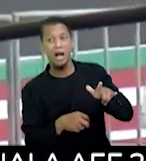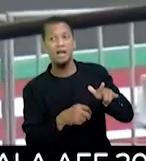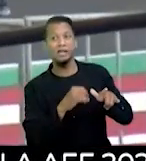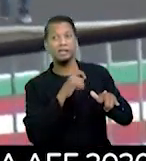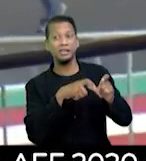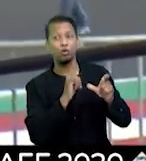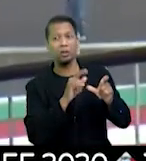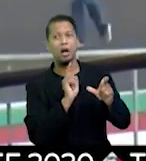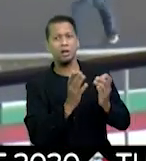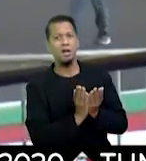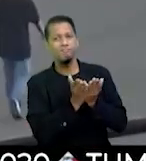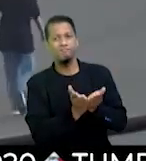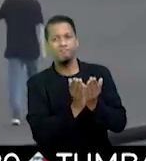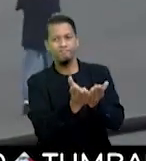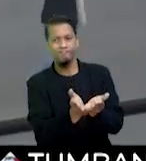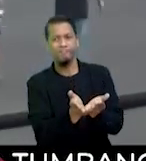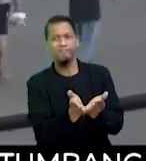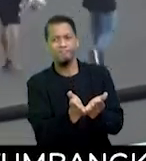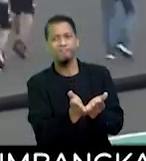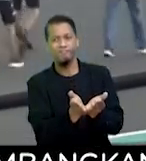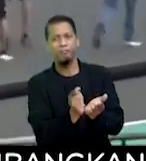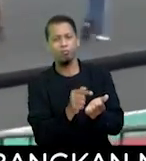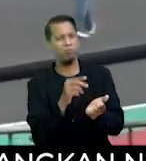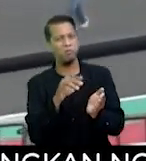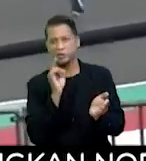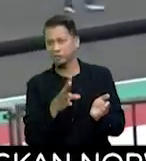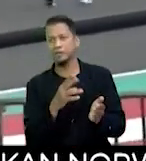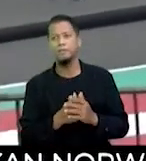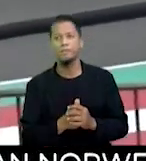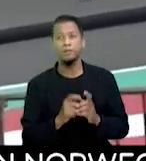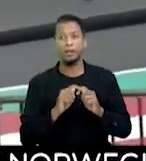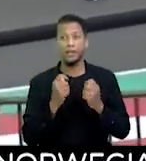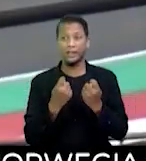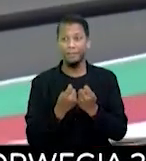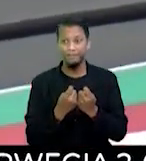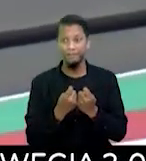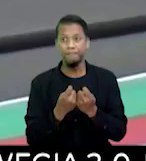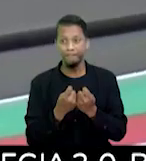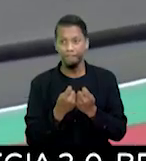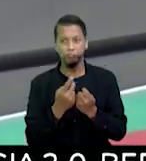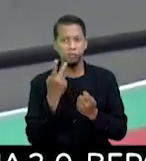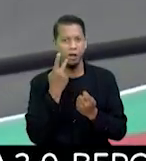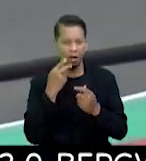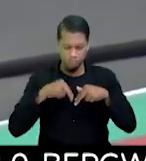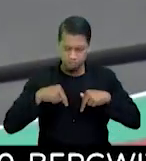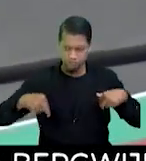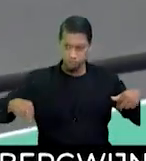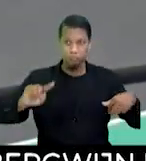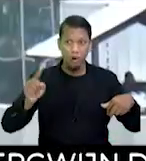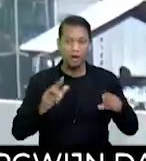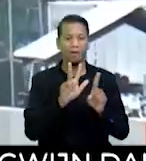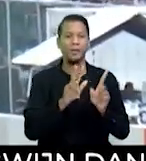serta Pelabuhan Bangsal. Personel yang bertugas melakukan penjagaan telah ditempatkan di pos masing-masing sejak tanggal 12 November